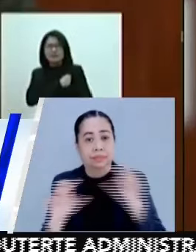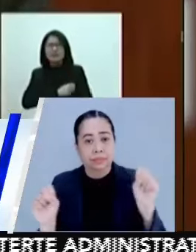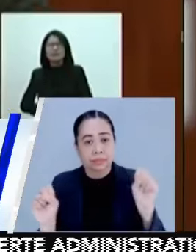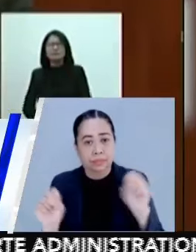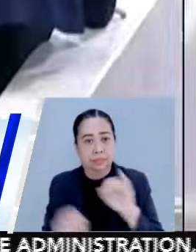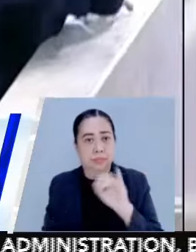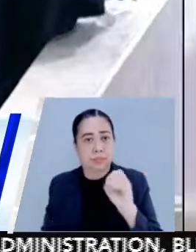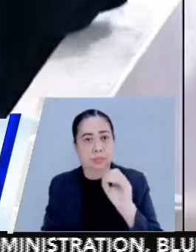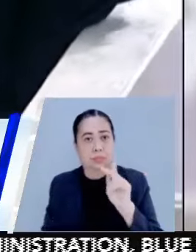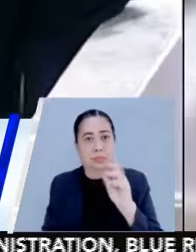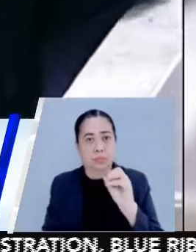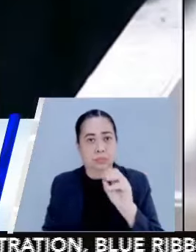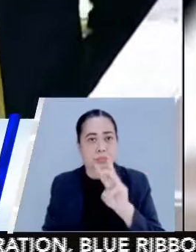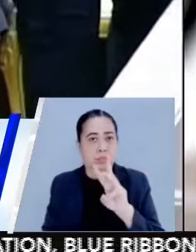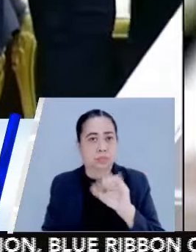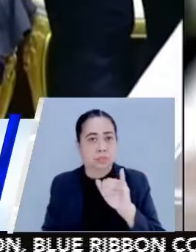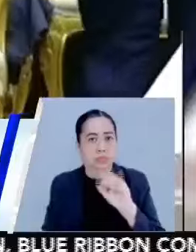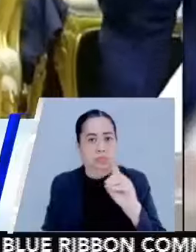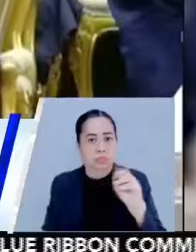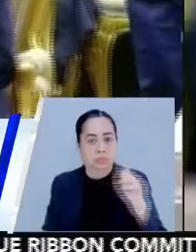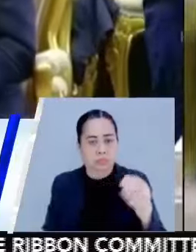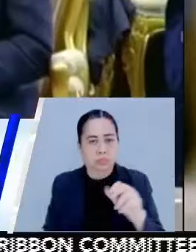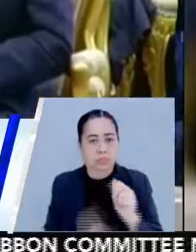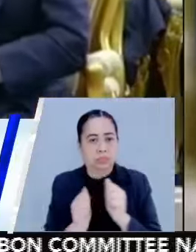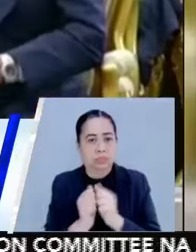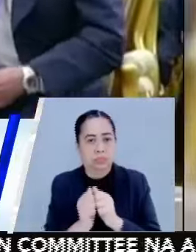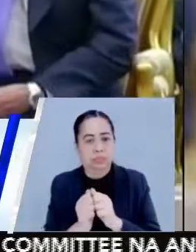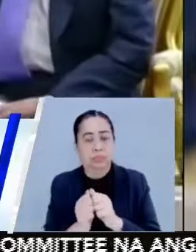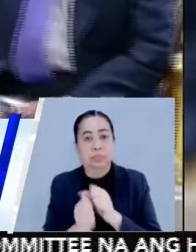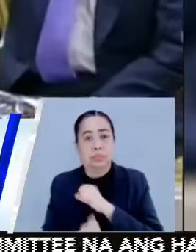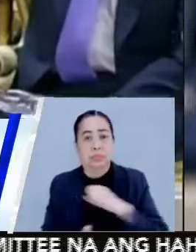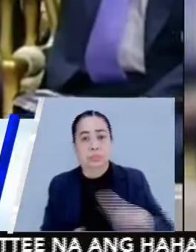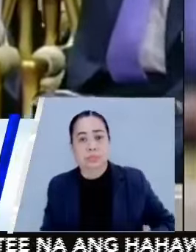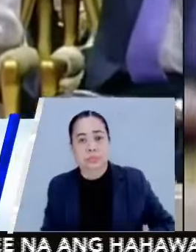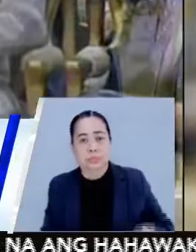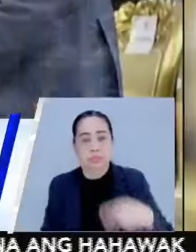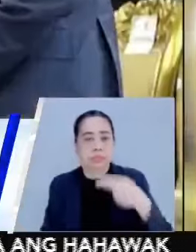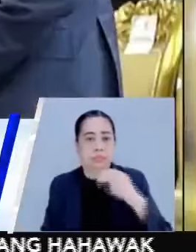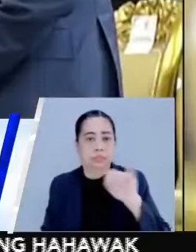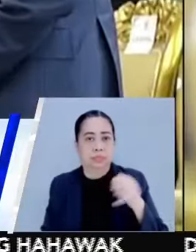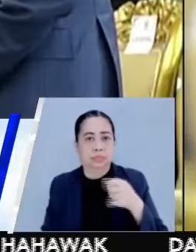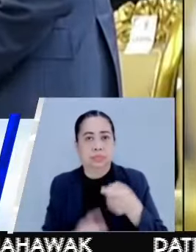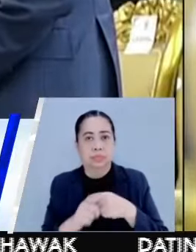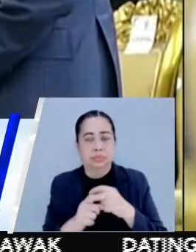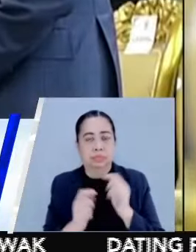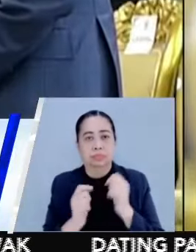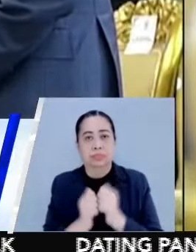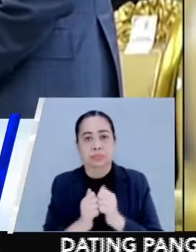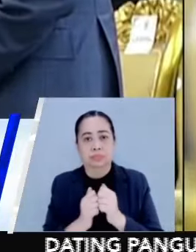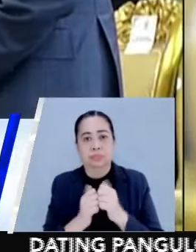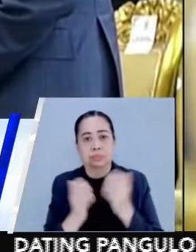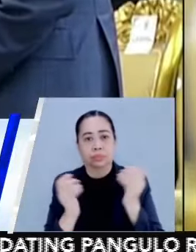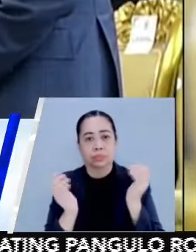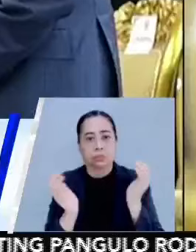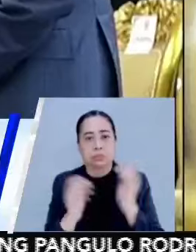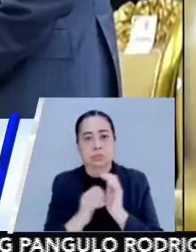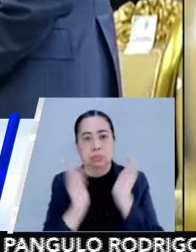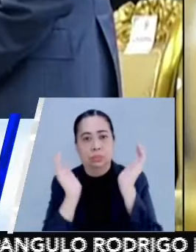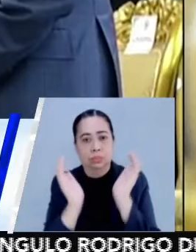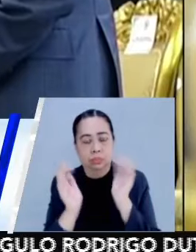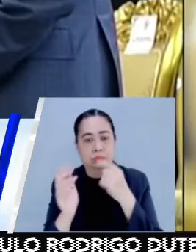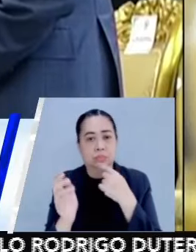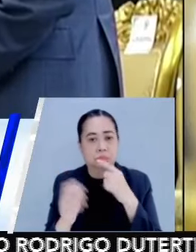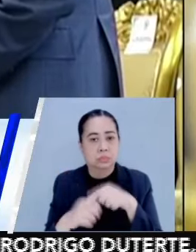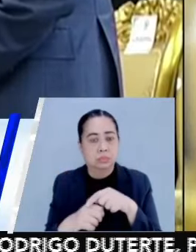Widodo. Katabi po ng first couple si Sultan Haji Hasanal Bolkiah ng Brunei Darussalam. Ayon po sa Presidential Communications